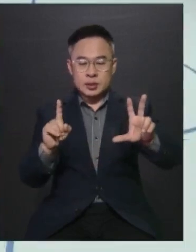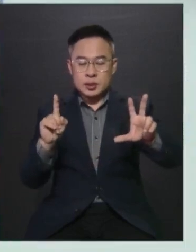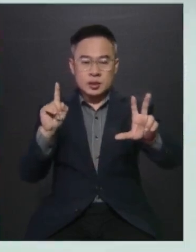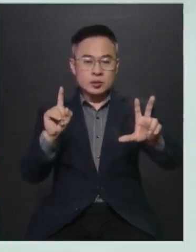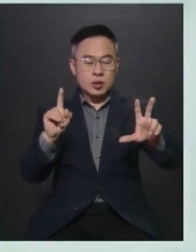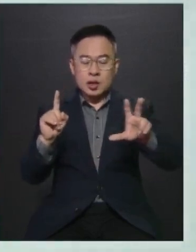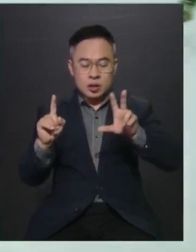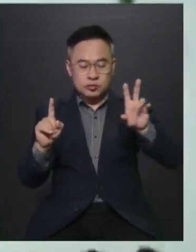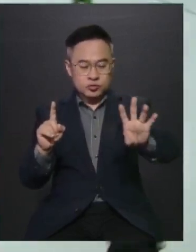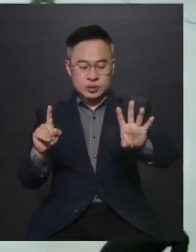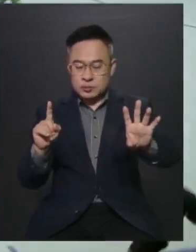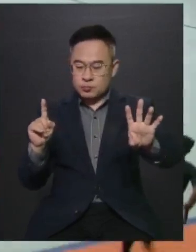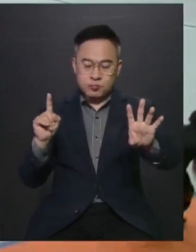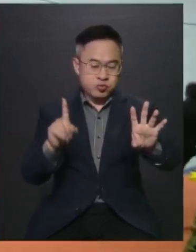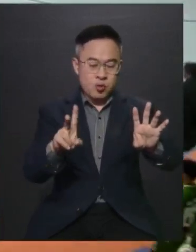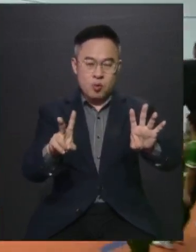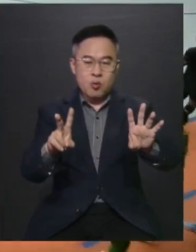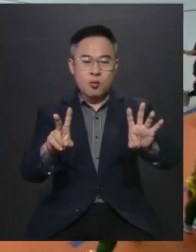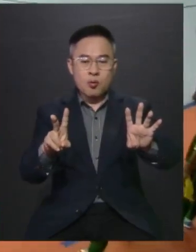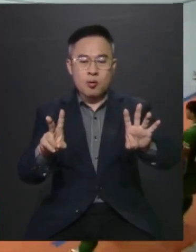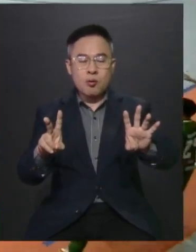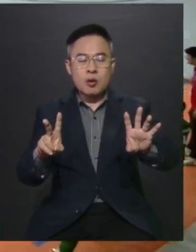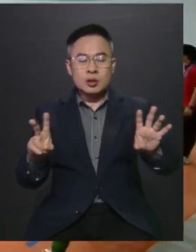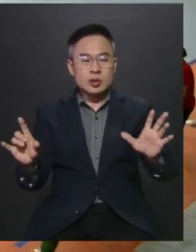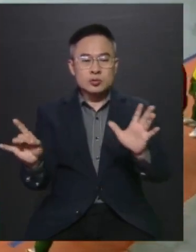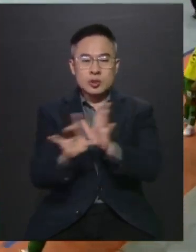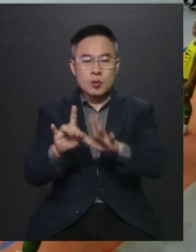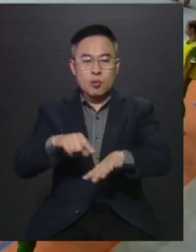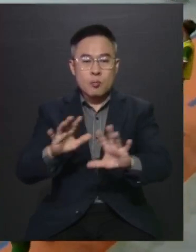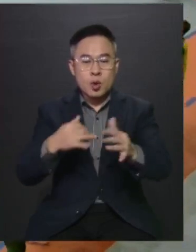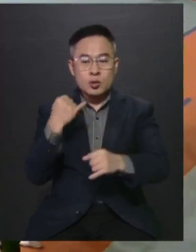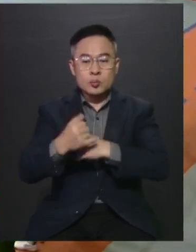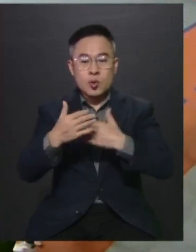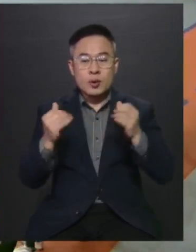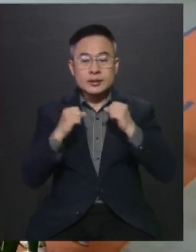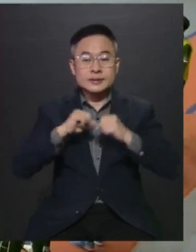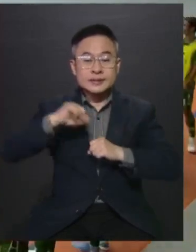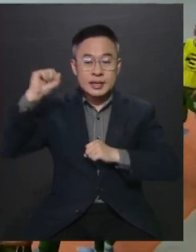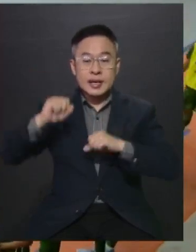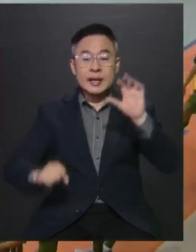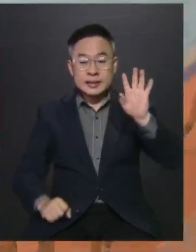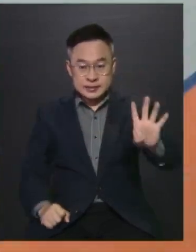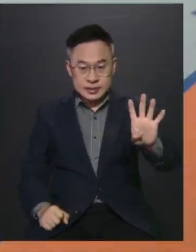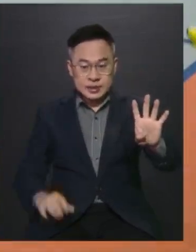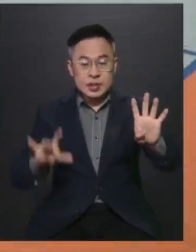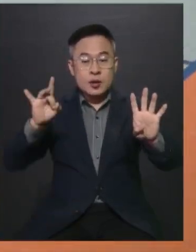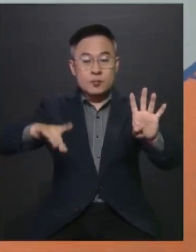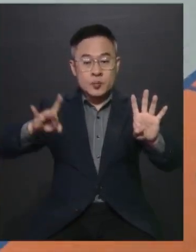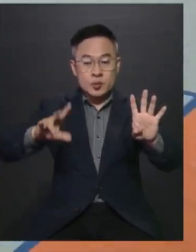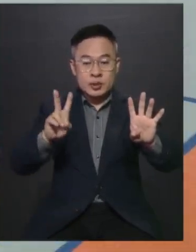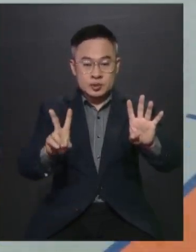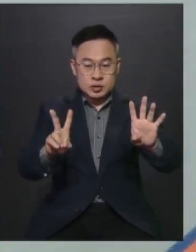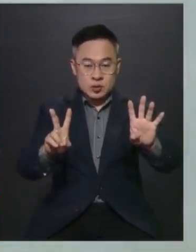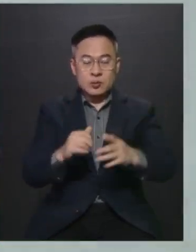ประตูต่อ4แต่สุดท้ายไล่ไม่ทันนะคะจบเกมค่ะห้องเย็นท่าข้ามก็เปิดบ้านเอาชนะราชภัฏเพชรบุรีไป4ประตูต่อ